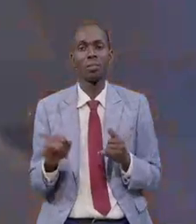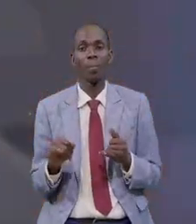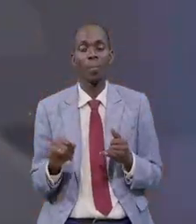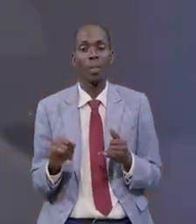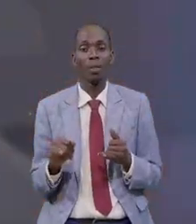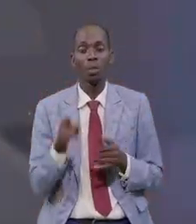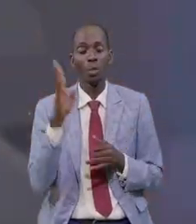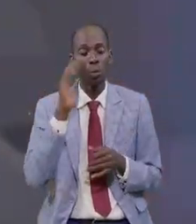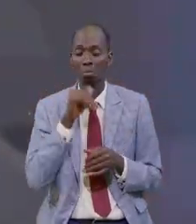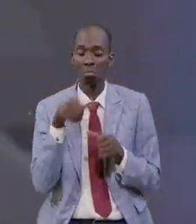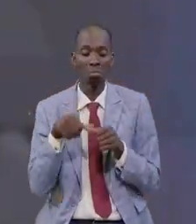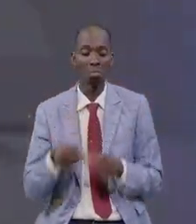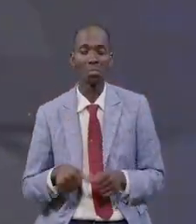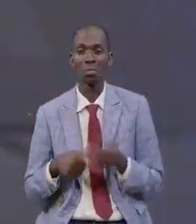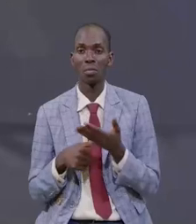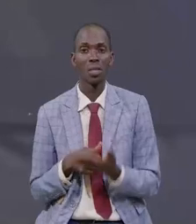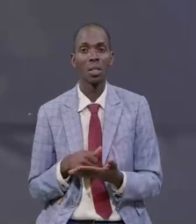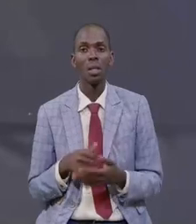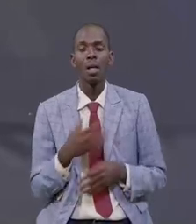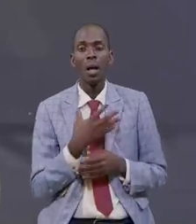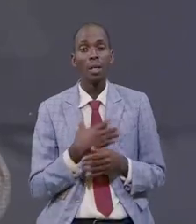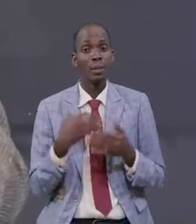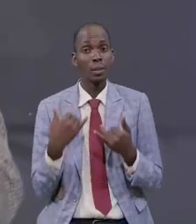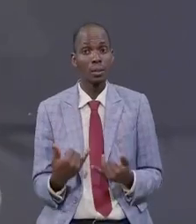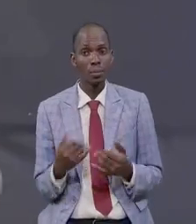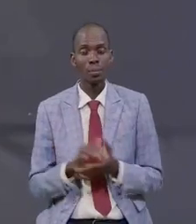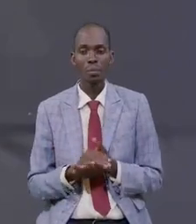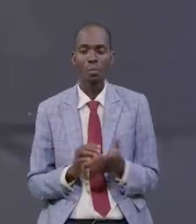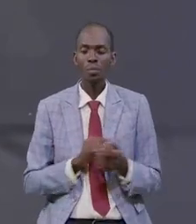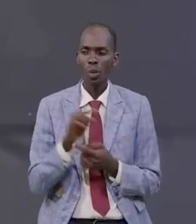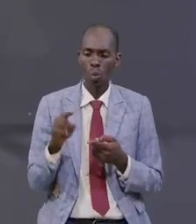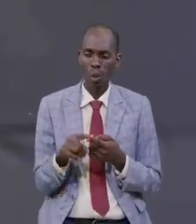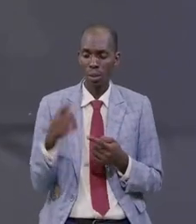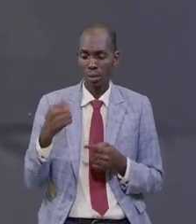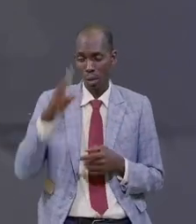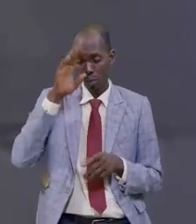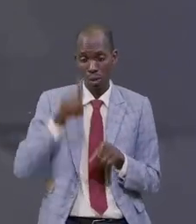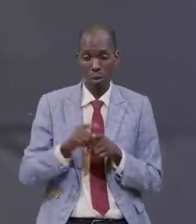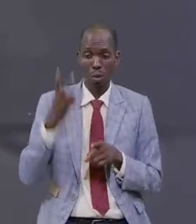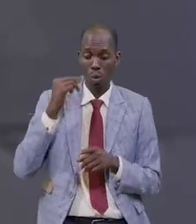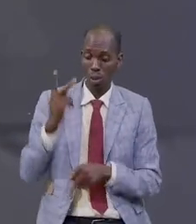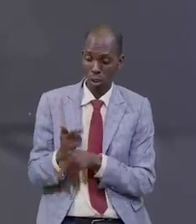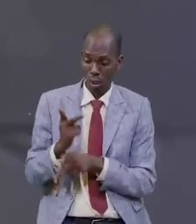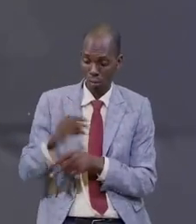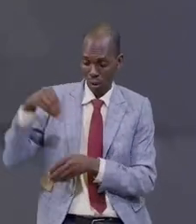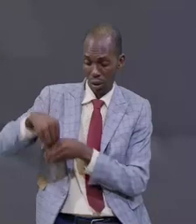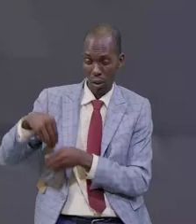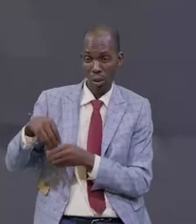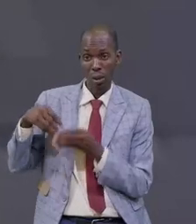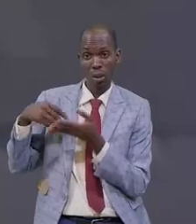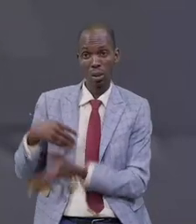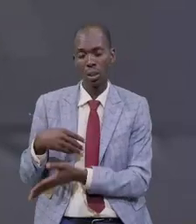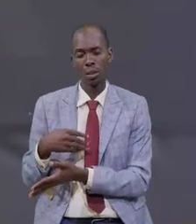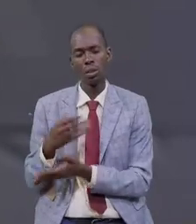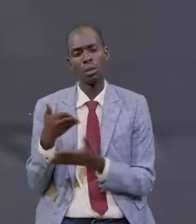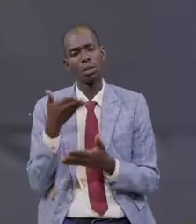personnes venaient et ils ont vu ils ont changéesprit ils n'ont pas ch d'esprit Dieu les a